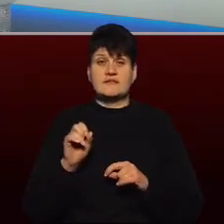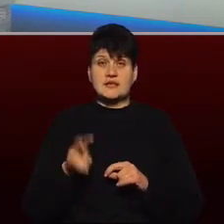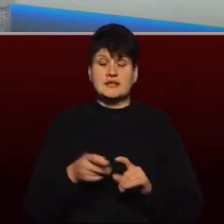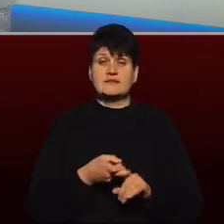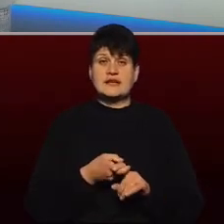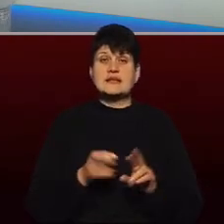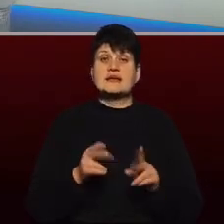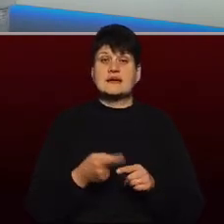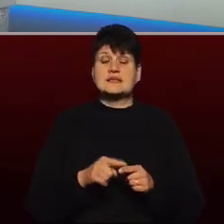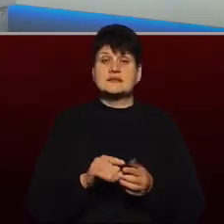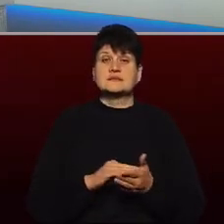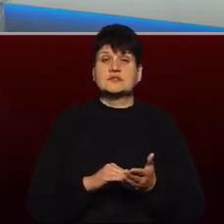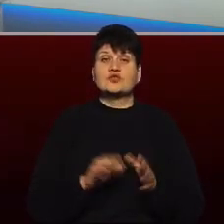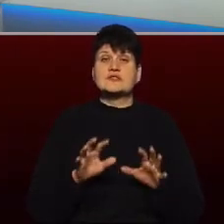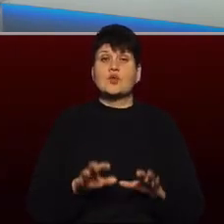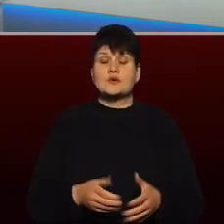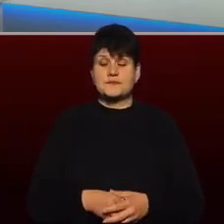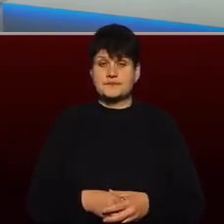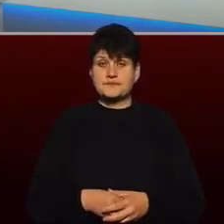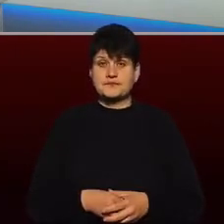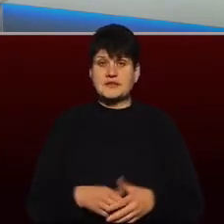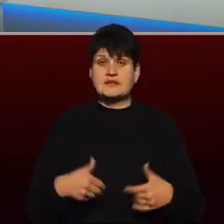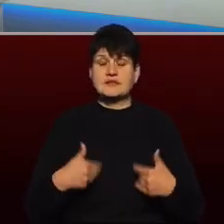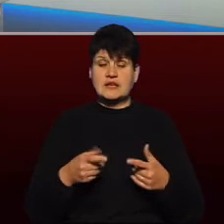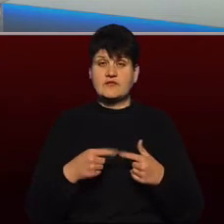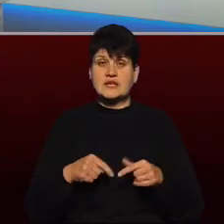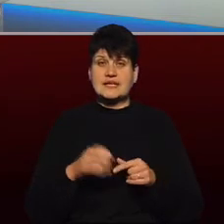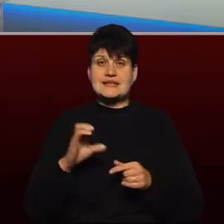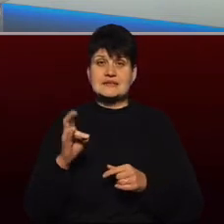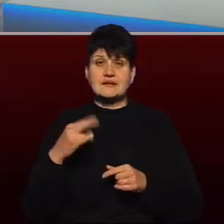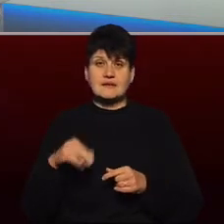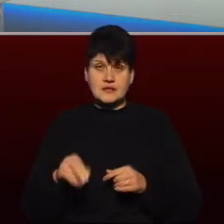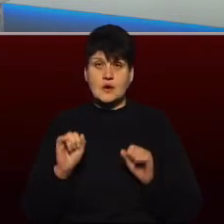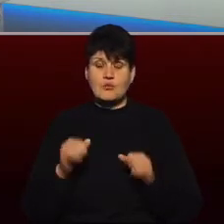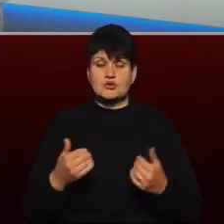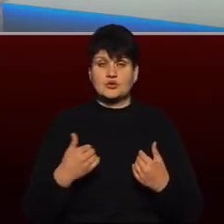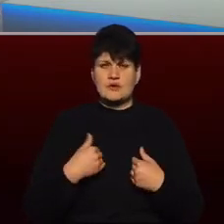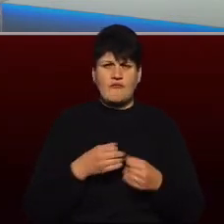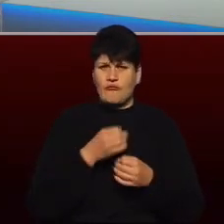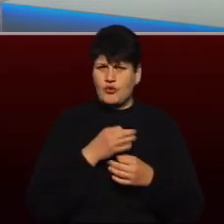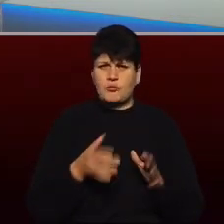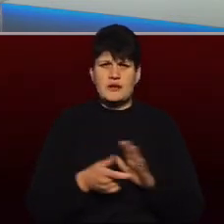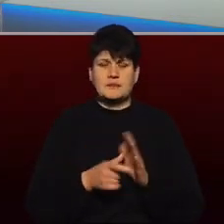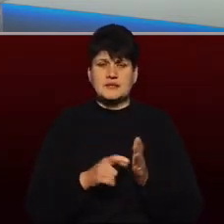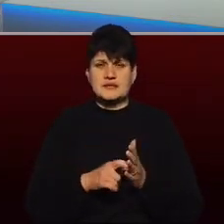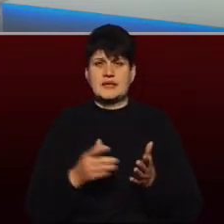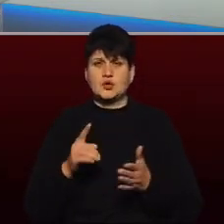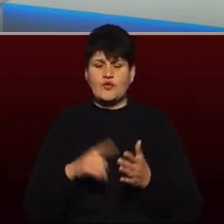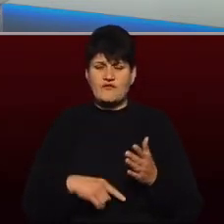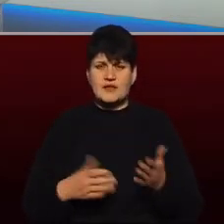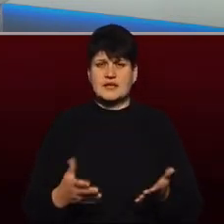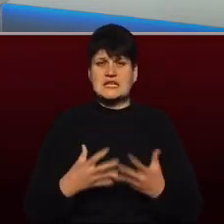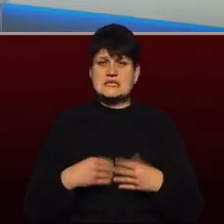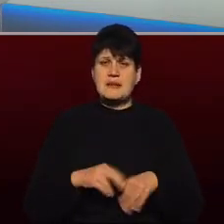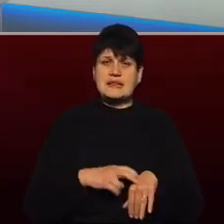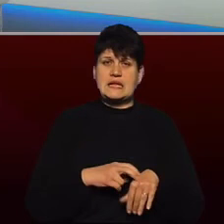регламентується законом? Звертатися у відділення СНІДу можна, зокрема, до нас, будь-який кабінет довіри, сімейний лікар. Якщо, зокрема, до нас,